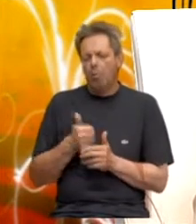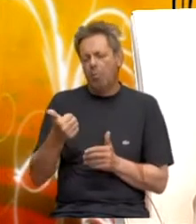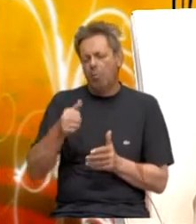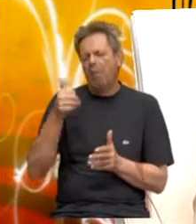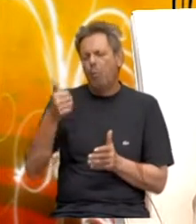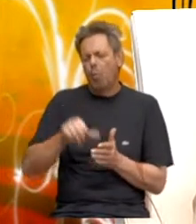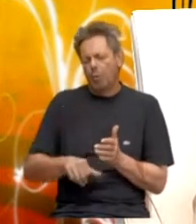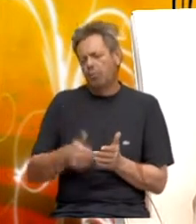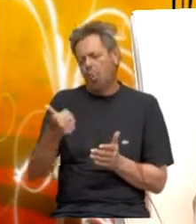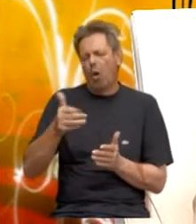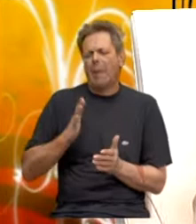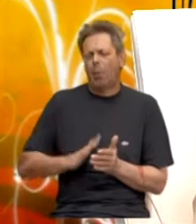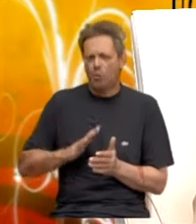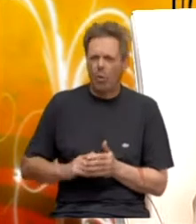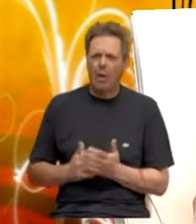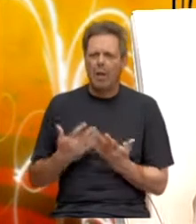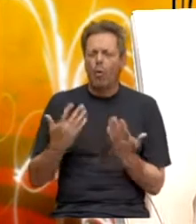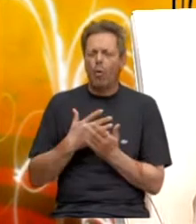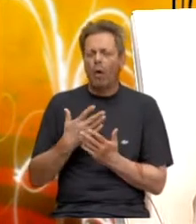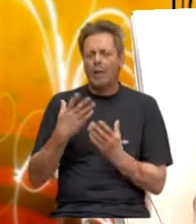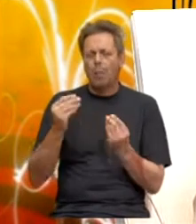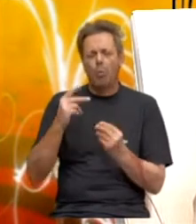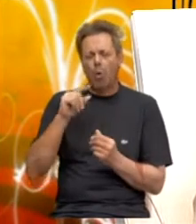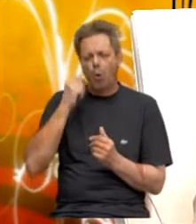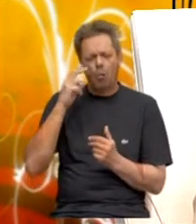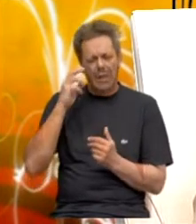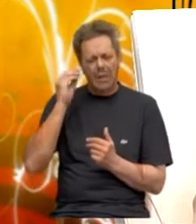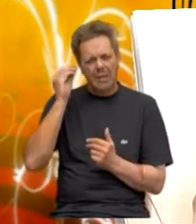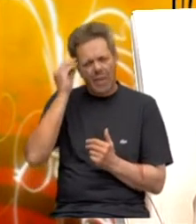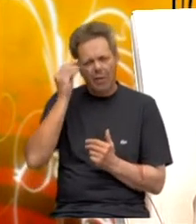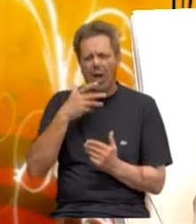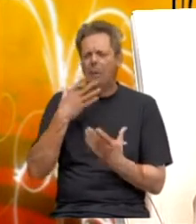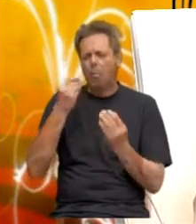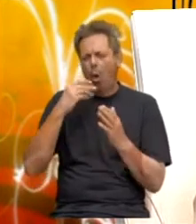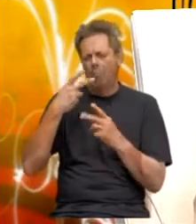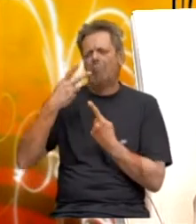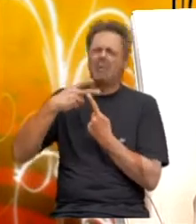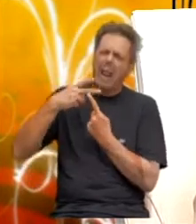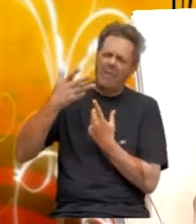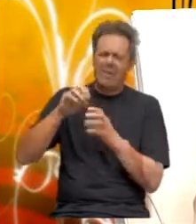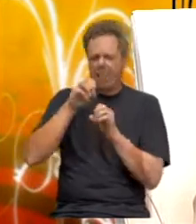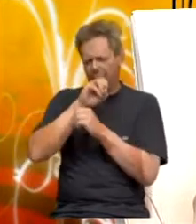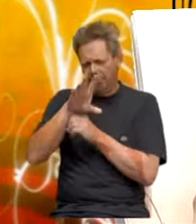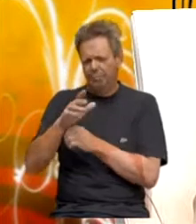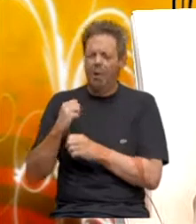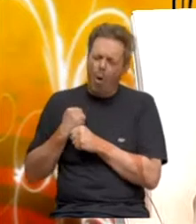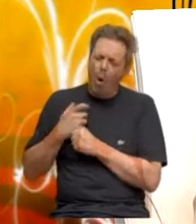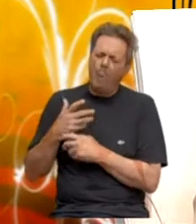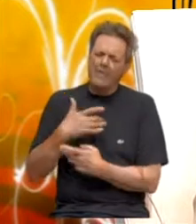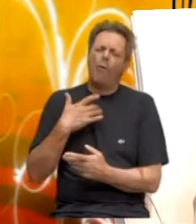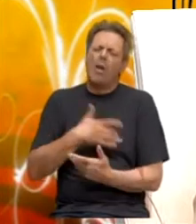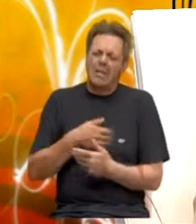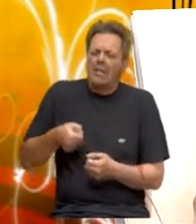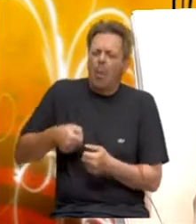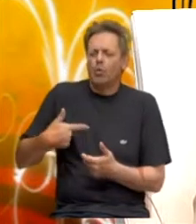je bio jedan gospodin kojeg se vjerojatno puno ljudi sjeća jer je bio jako puno u medijima eksponiran. On je vukao to svoje srce u kuferu